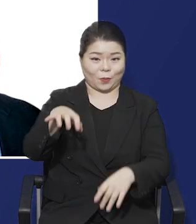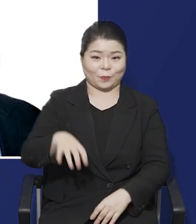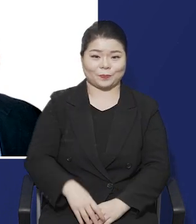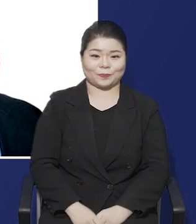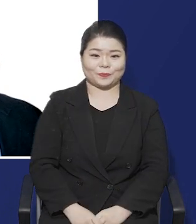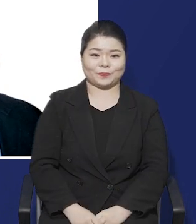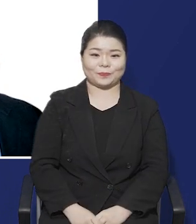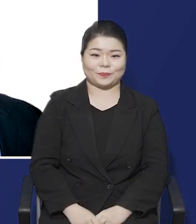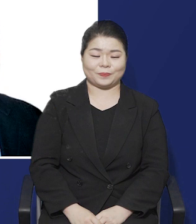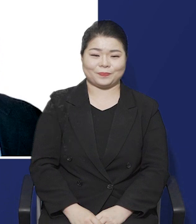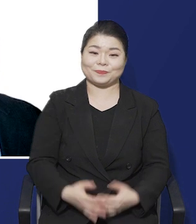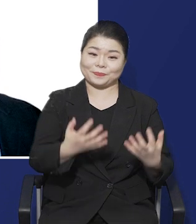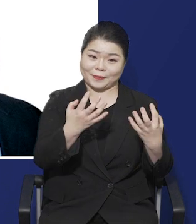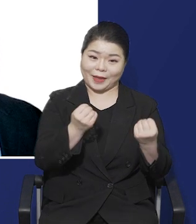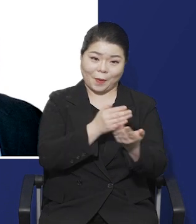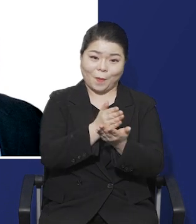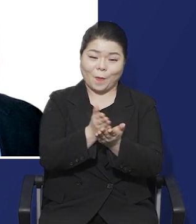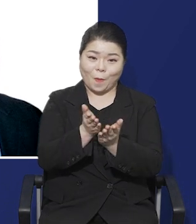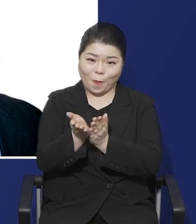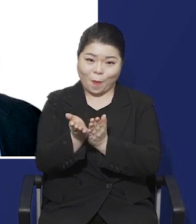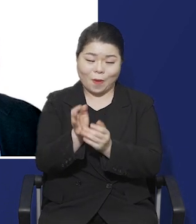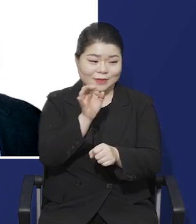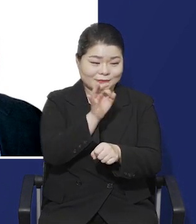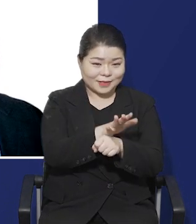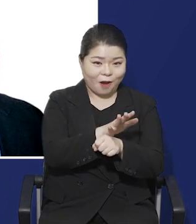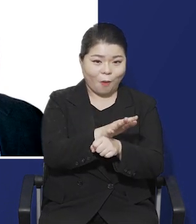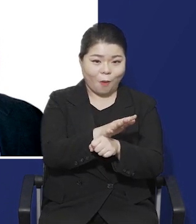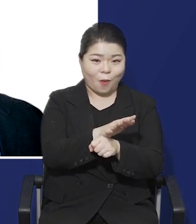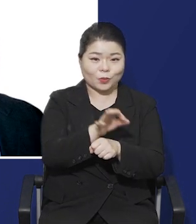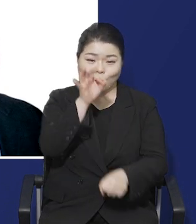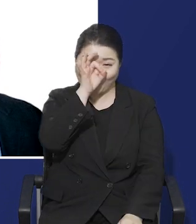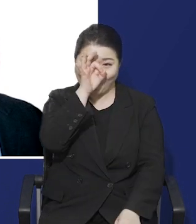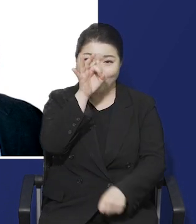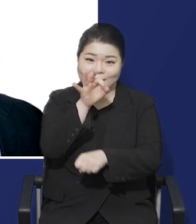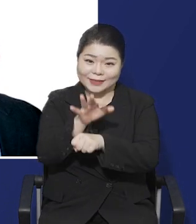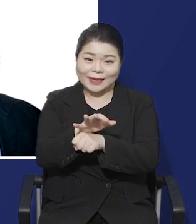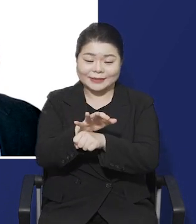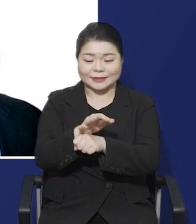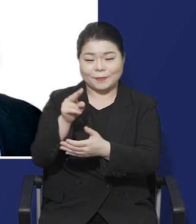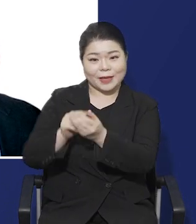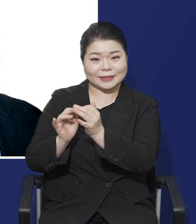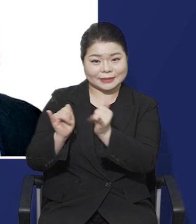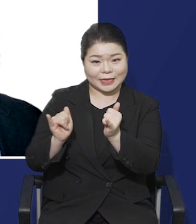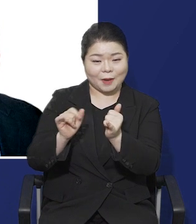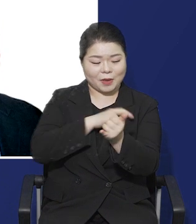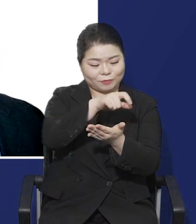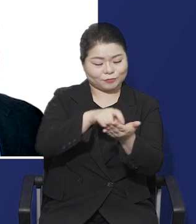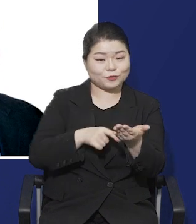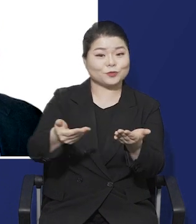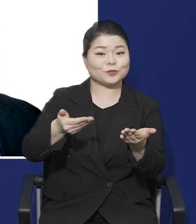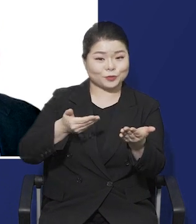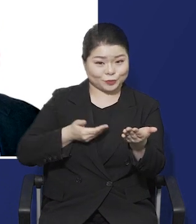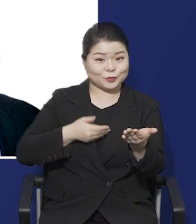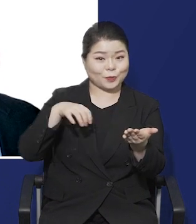어, 다양한 어, 도매 구매자와 판매자에 대한 목록을 제공해주는 그런